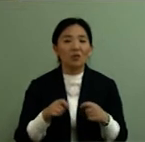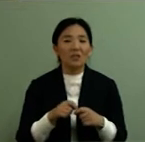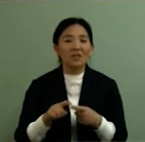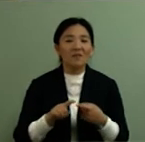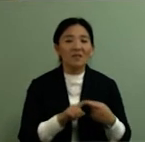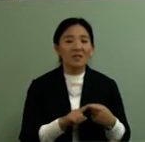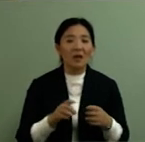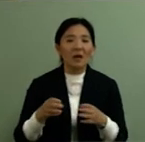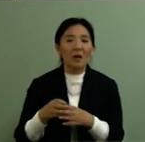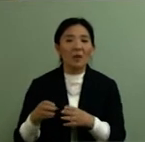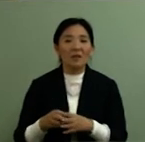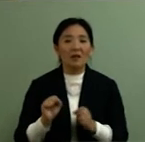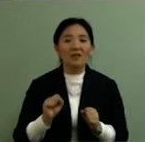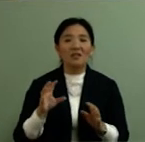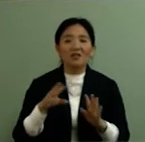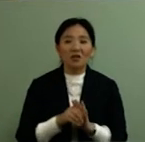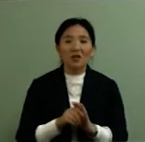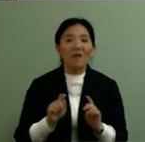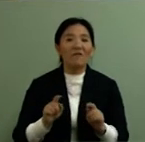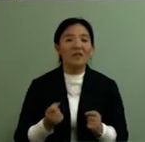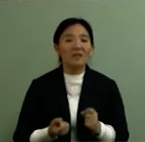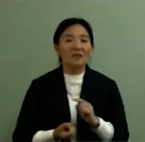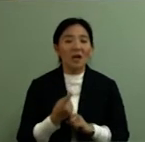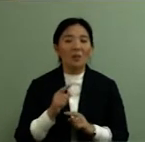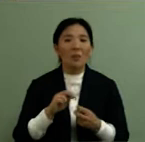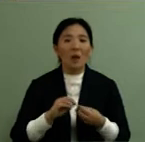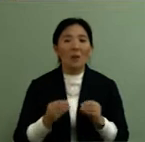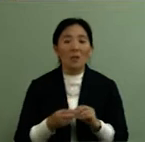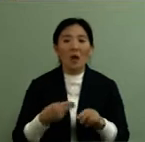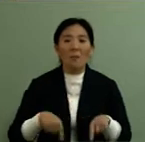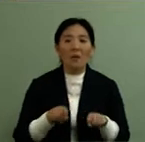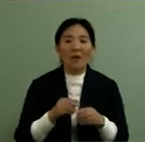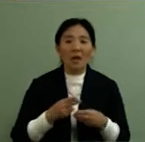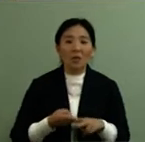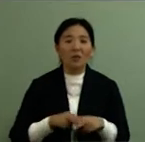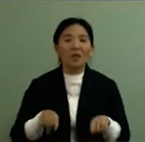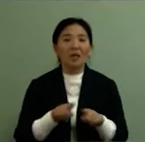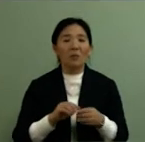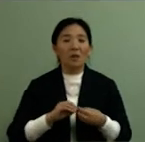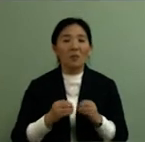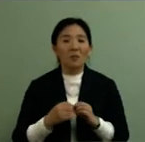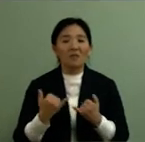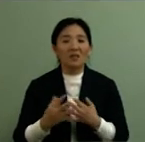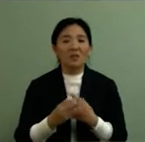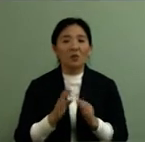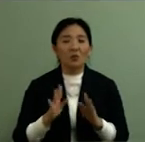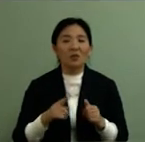связь компонентов, а значит, возникает проблема. Поэтому такие проблемы мы с вами теперь будем